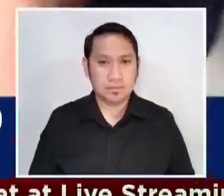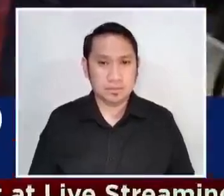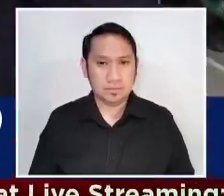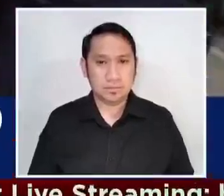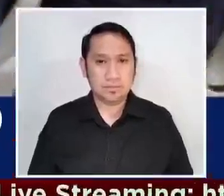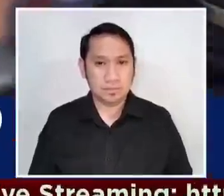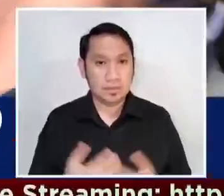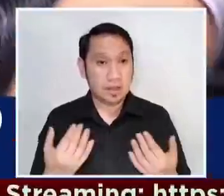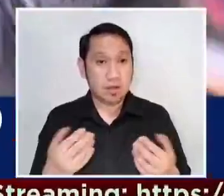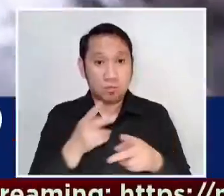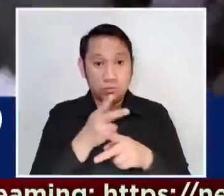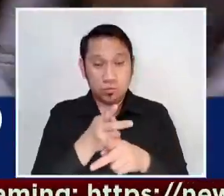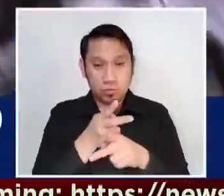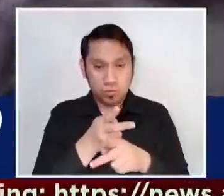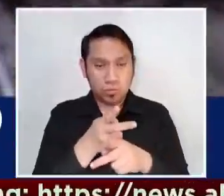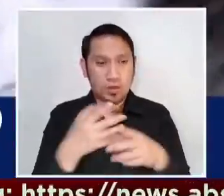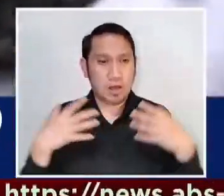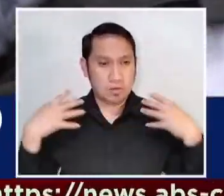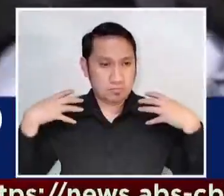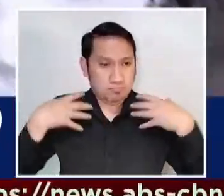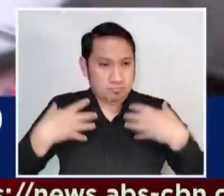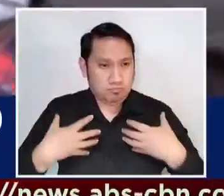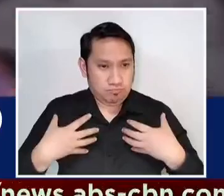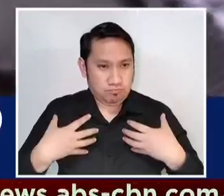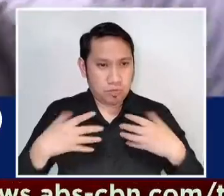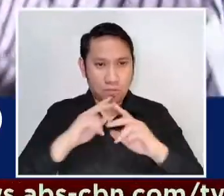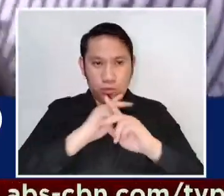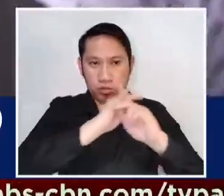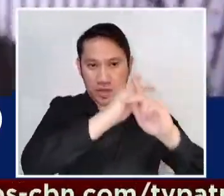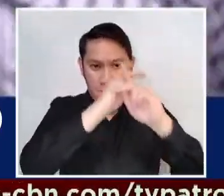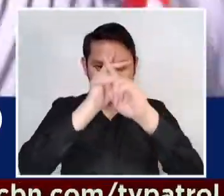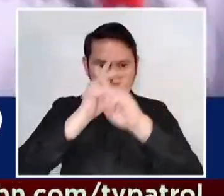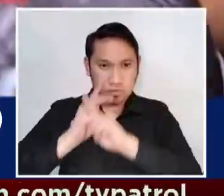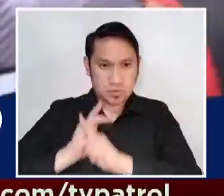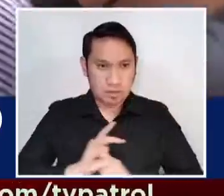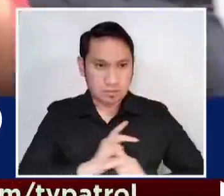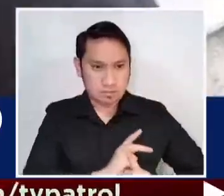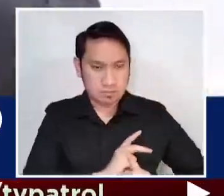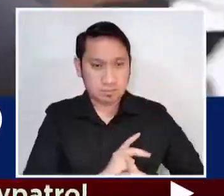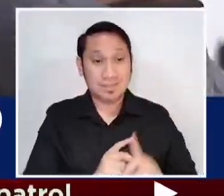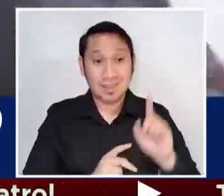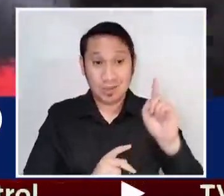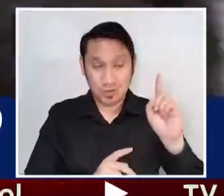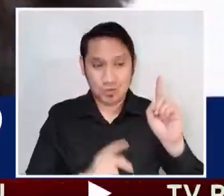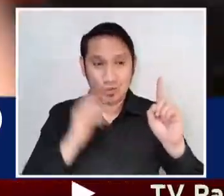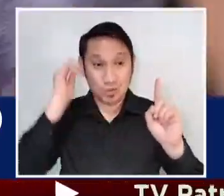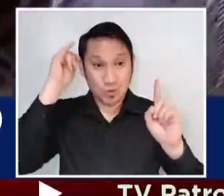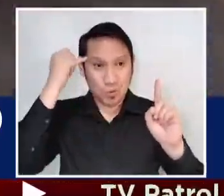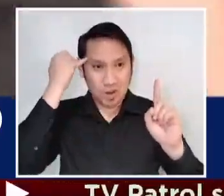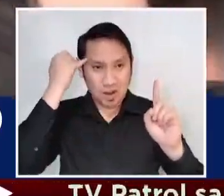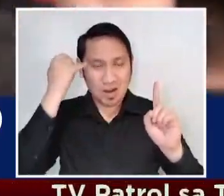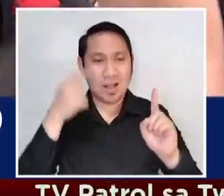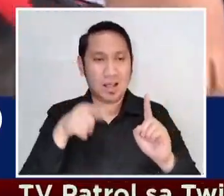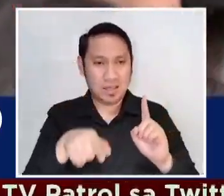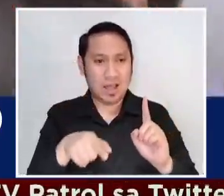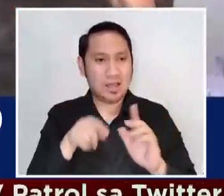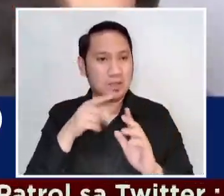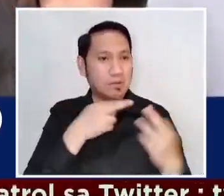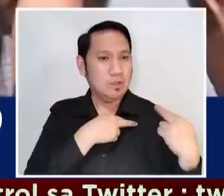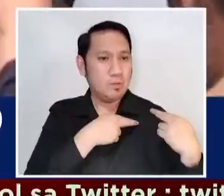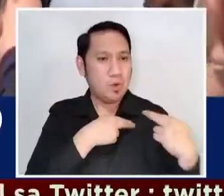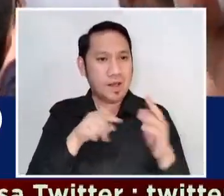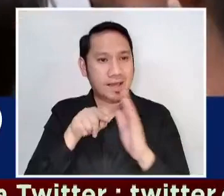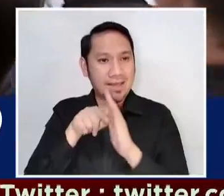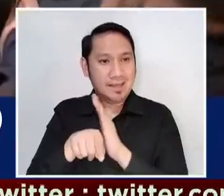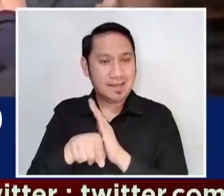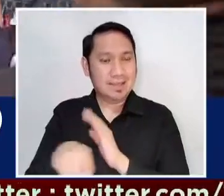Bantay sarado at balot na balot ang katawan ni Joel Escorial, ang umaming gunman sa pagpatay sa radio commentator na si Percy Mabasa